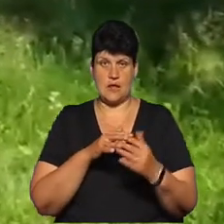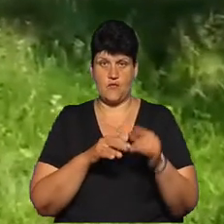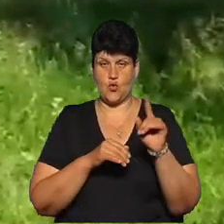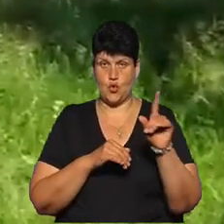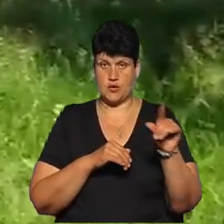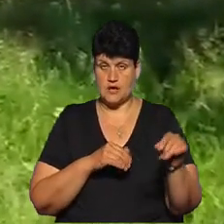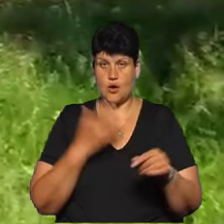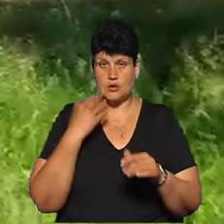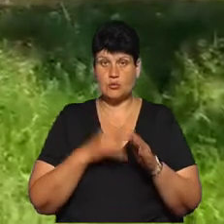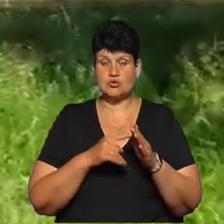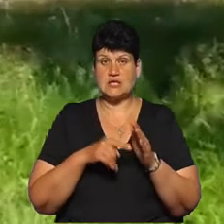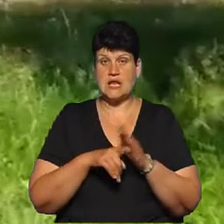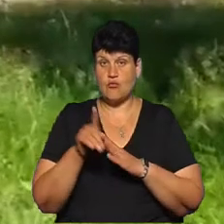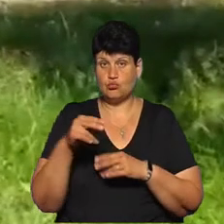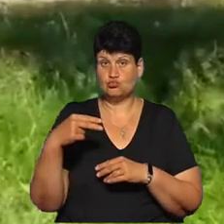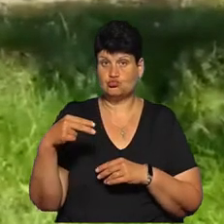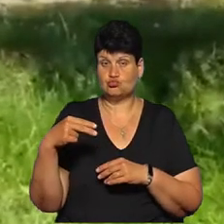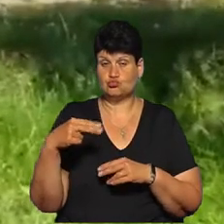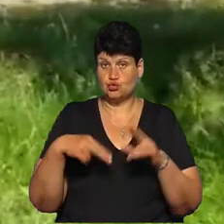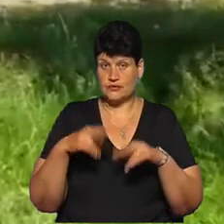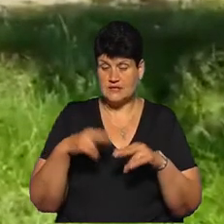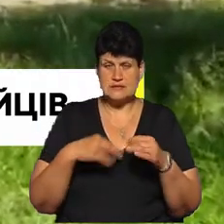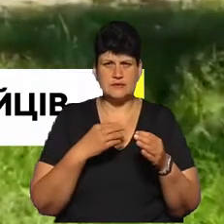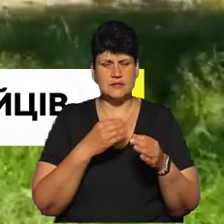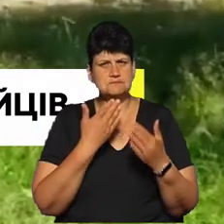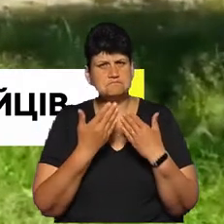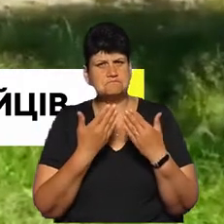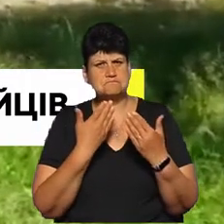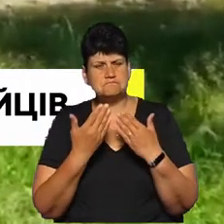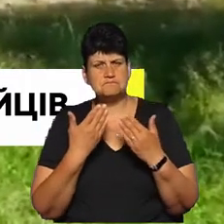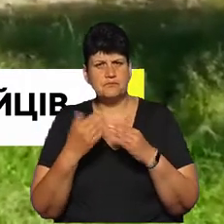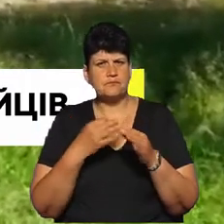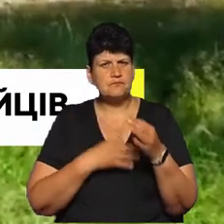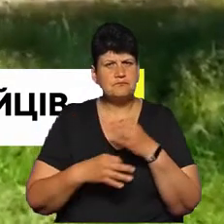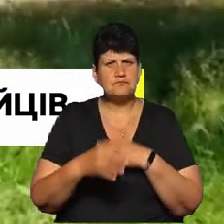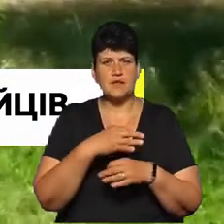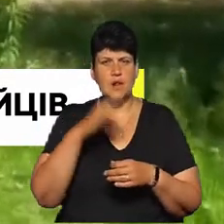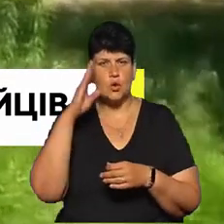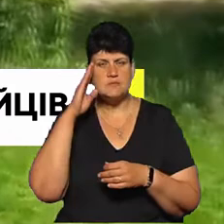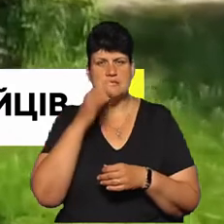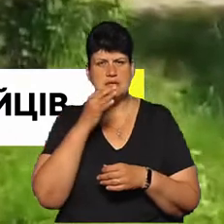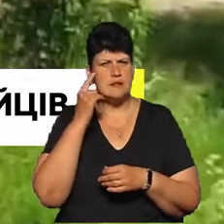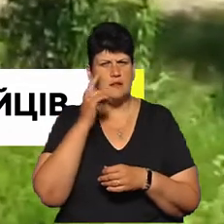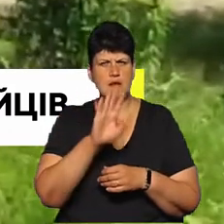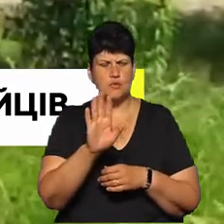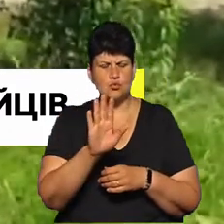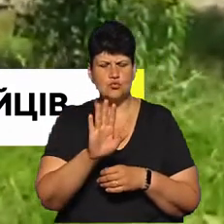починав це будівництво, я радився з хлопцями, і хлопці сказали, що не думай, не